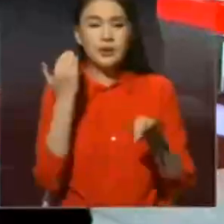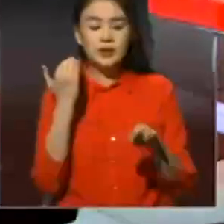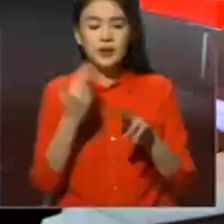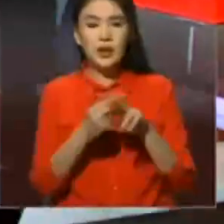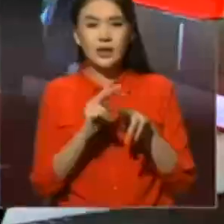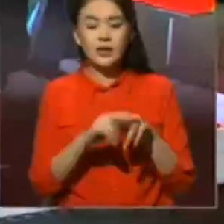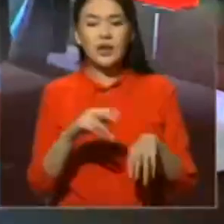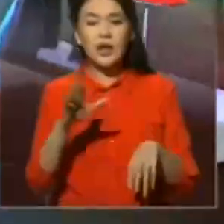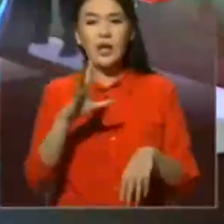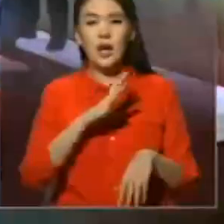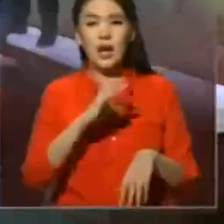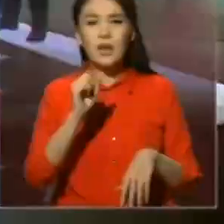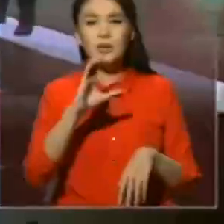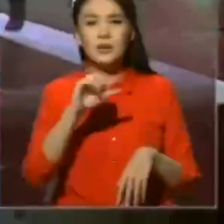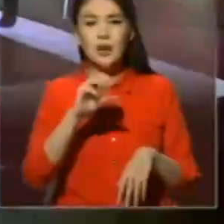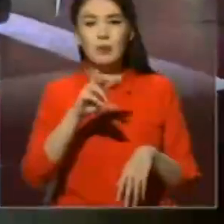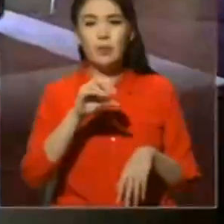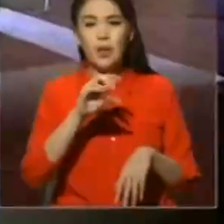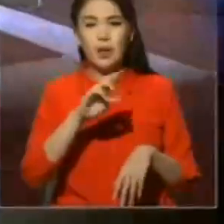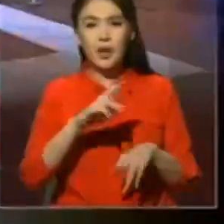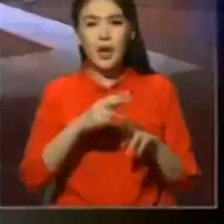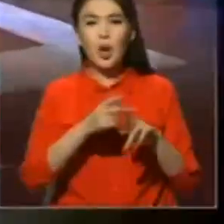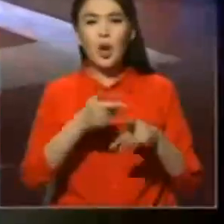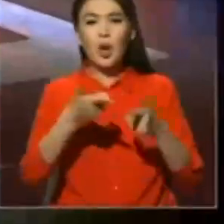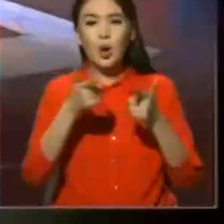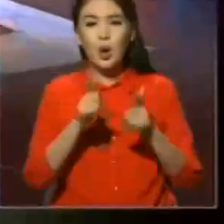біздерде ассамблеяның жанында қоғамдық келісім